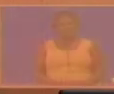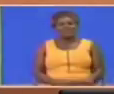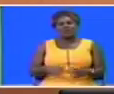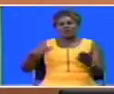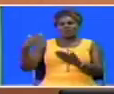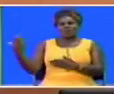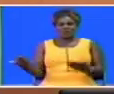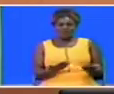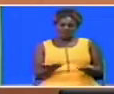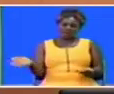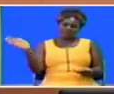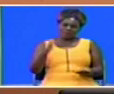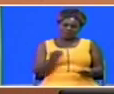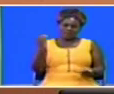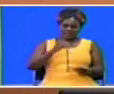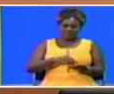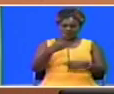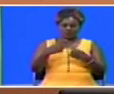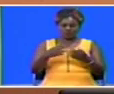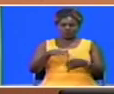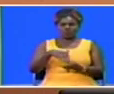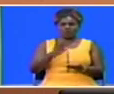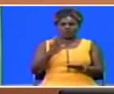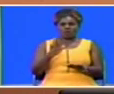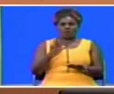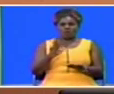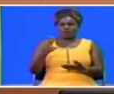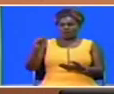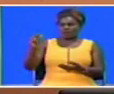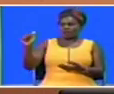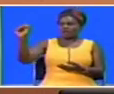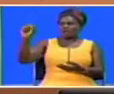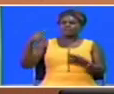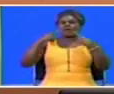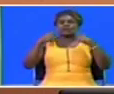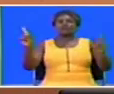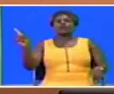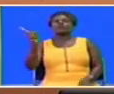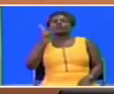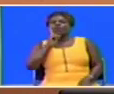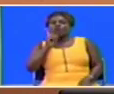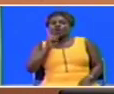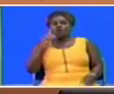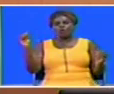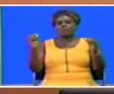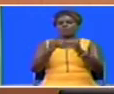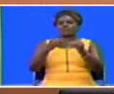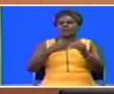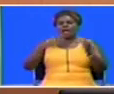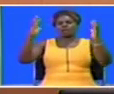Naam, karibu tena mtazamaji, tuendelee na taarifa zaidi. Kamati kuu ya muungano wa NASA imetangaza kwamba kesho upo mkutano